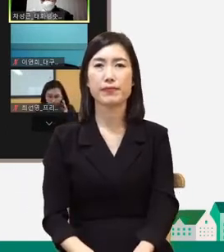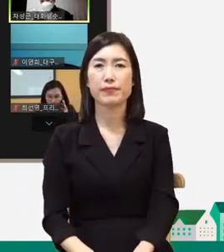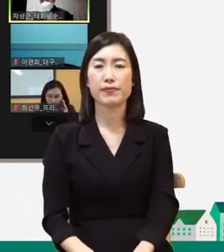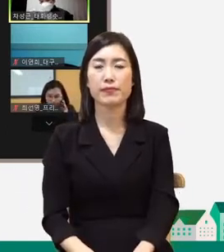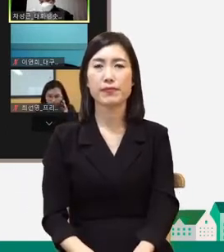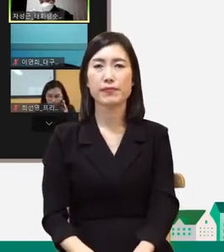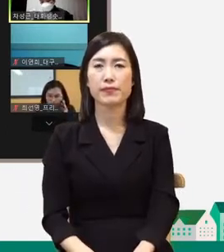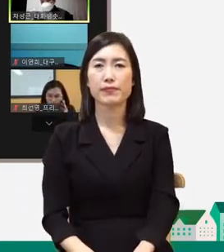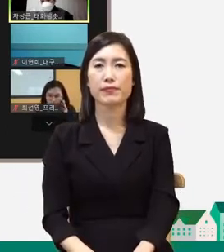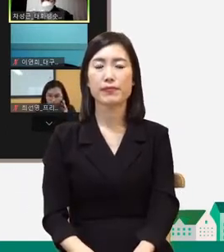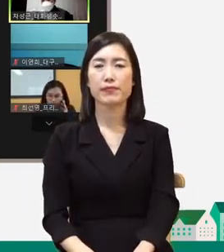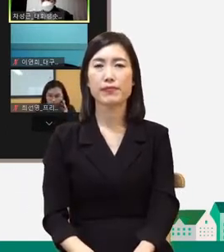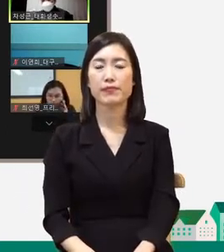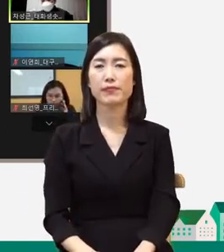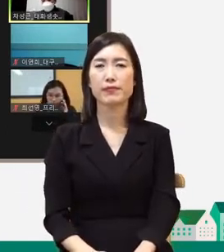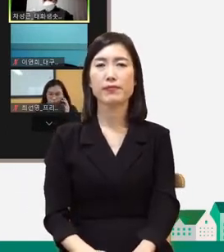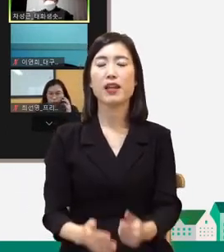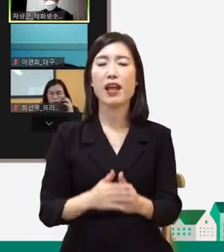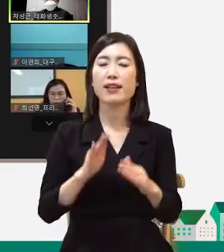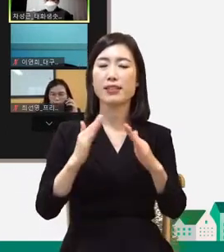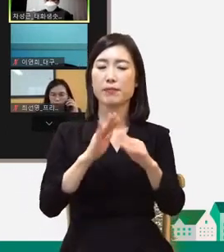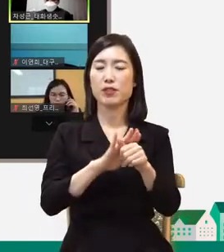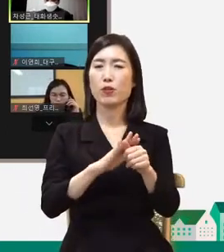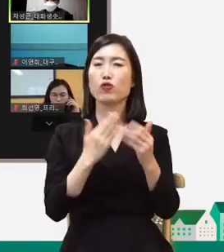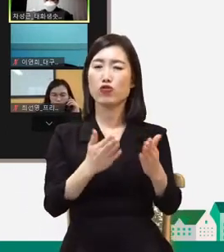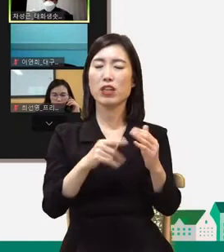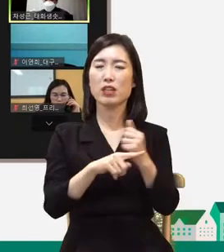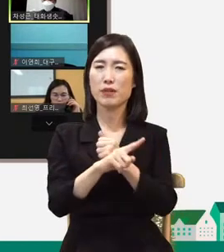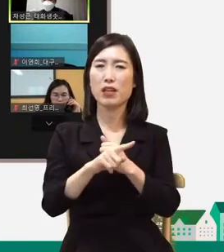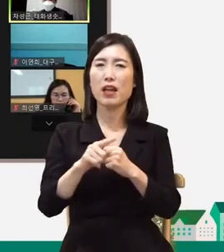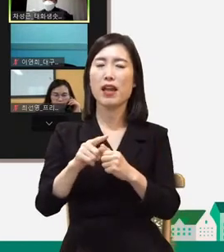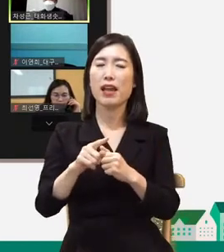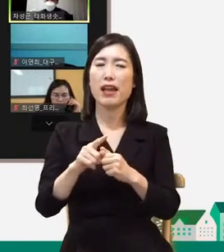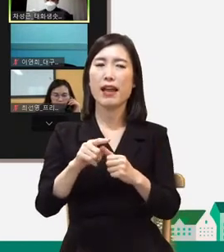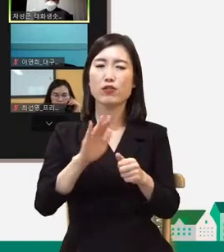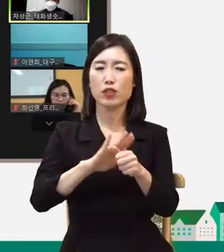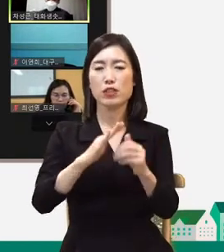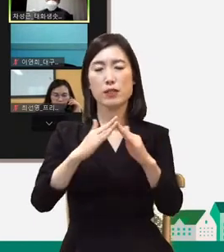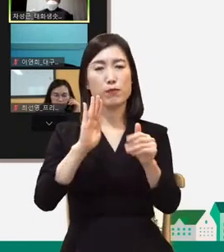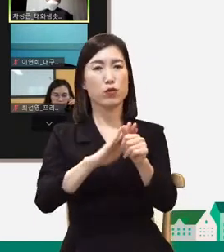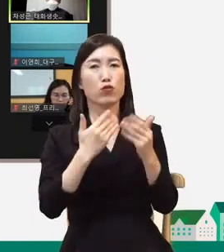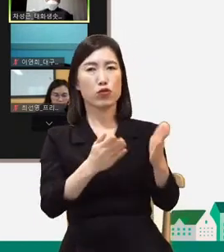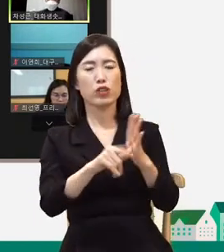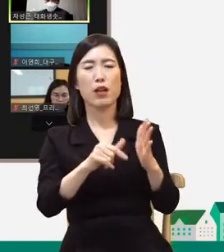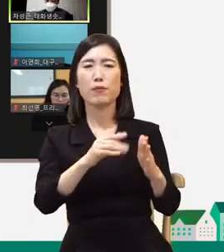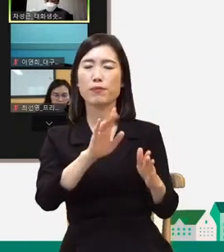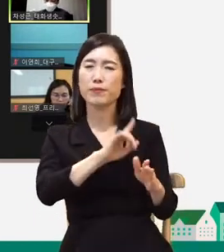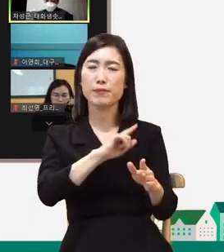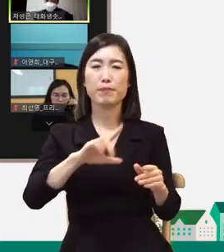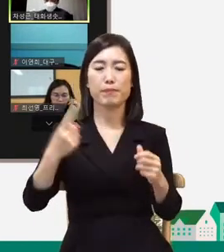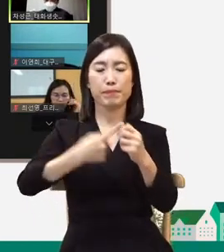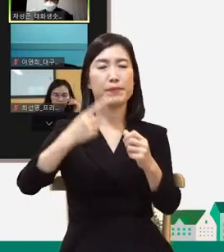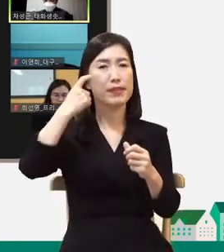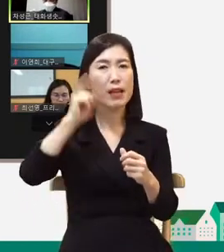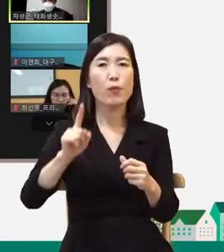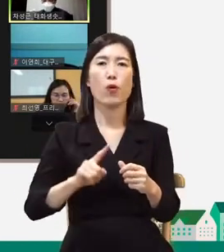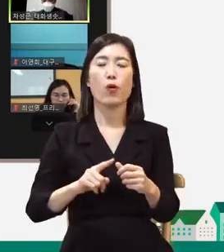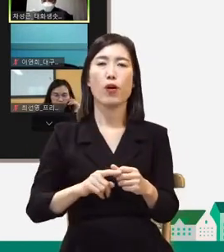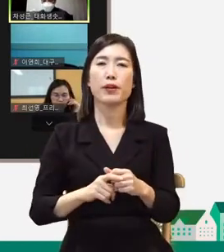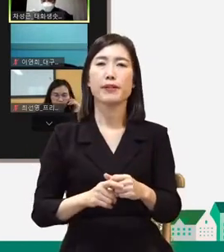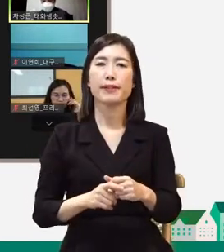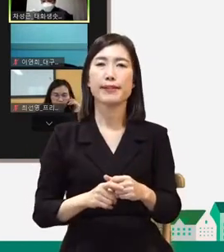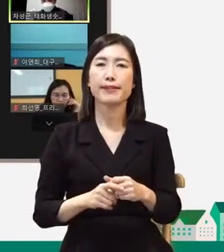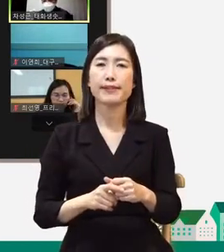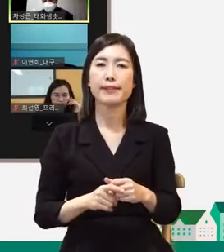그것이 바로 지원스택의 존재의 의미인 것 같고요. 다만 항상 인지되어야 할 것은 프로그램은 삶의 우선 되지 않습니다.